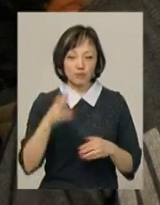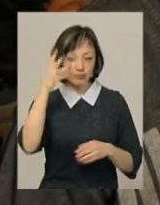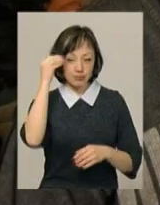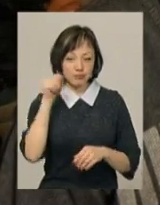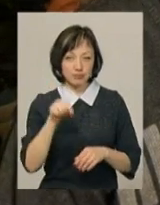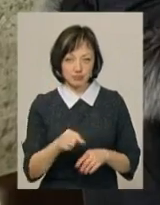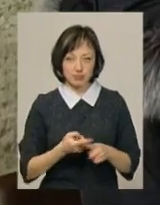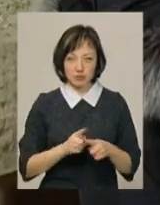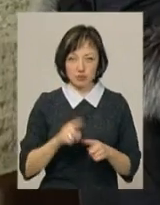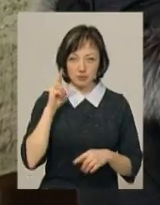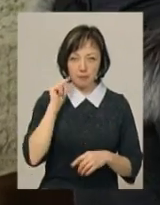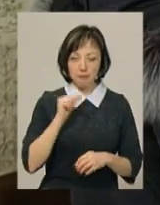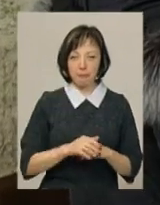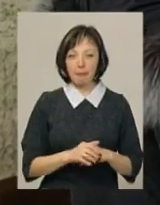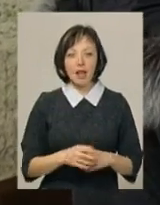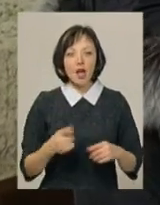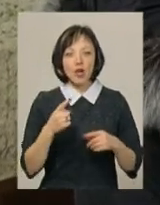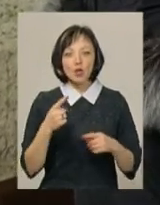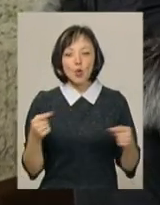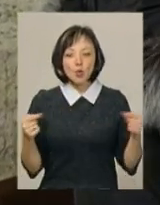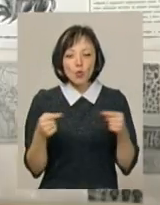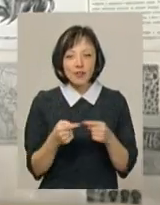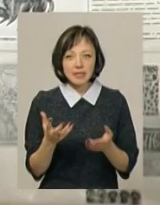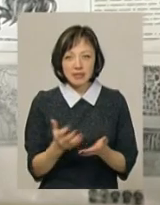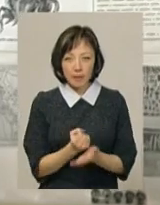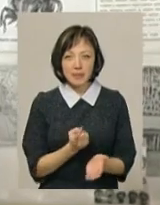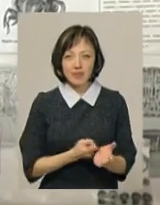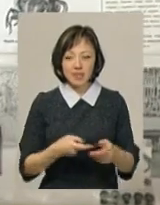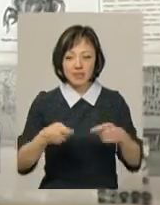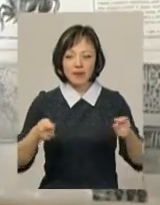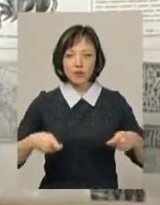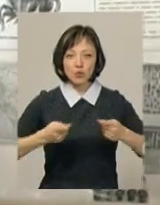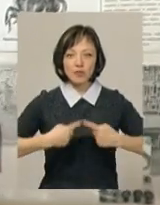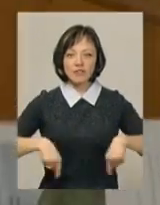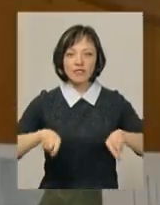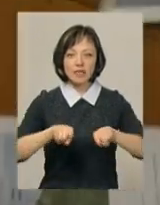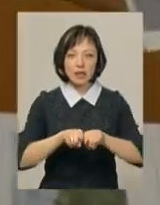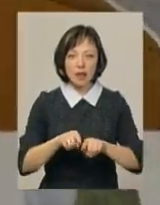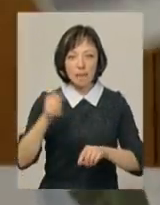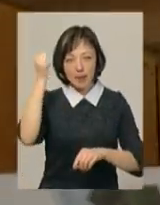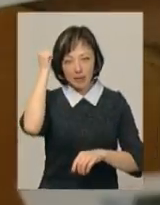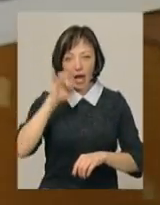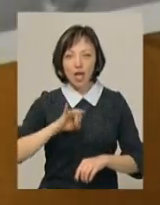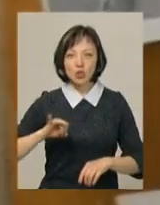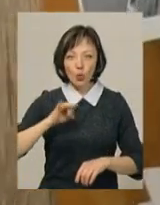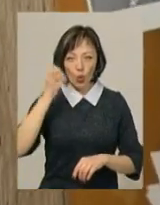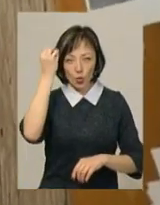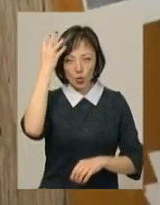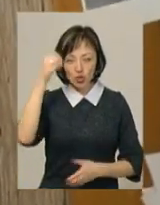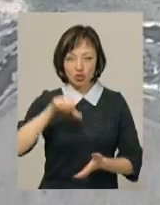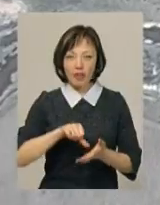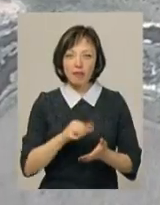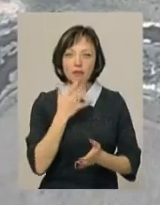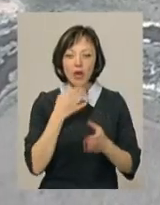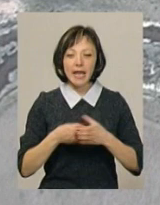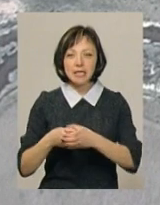від неї. Достовірність знахідок та їх датування підтверджує завідувач відділу охорони пам'яток історії та культури в області, член Національної спілки